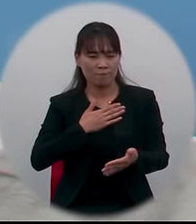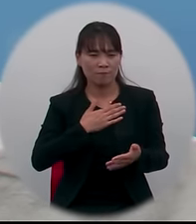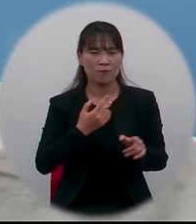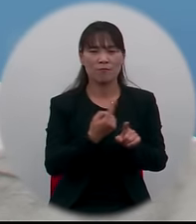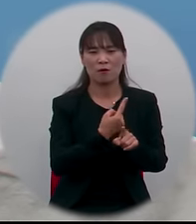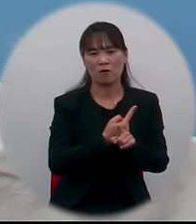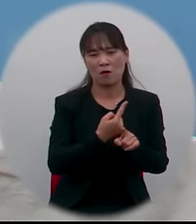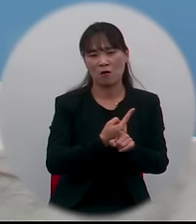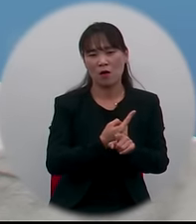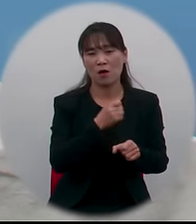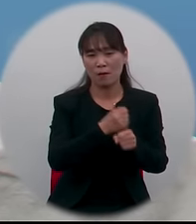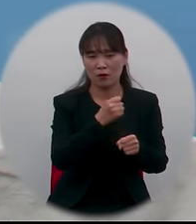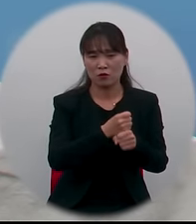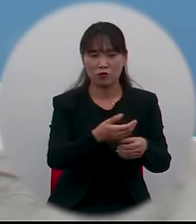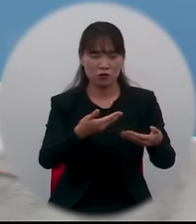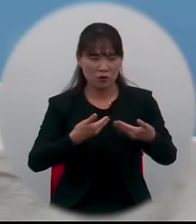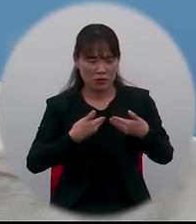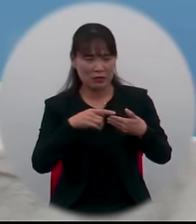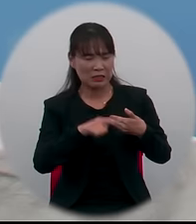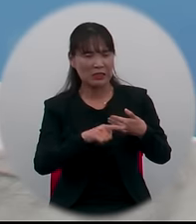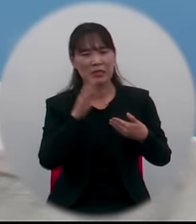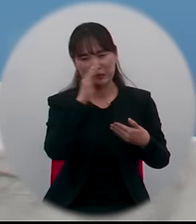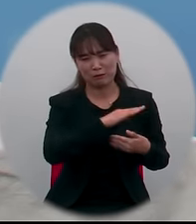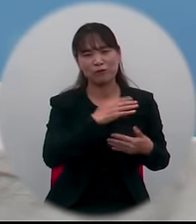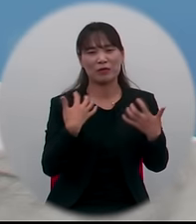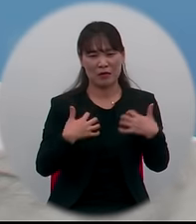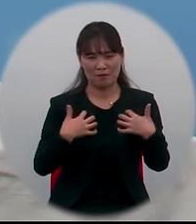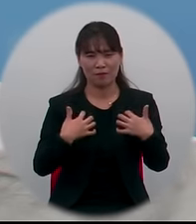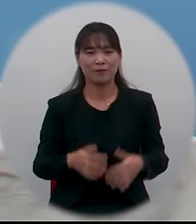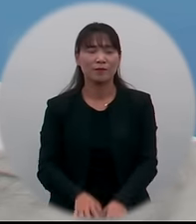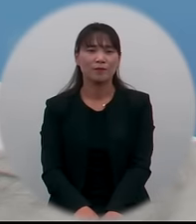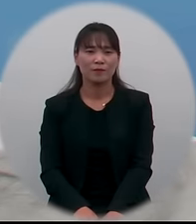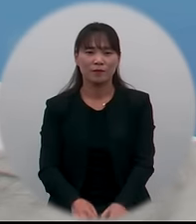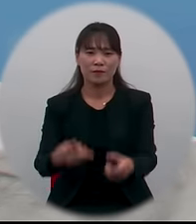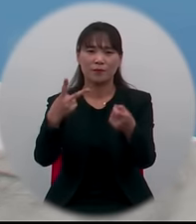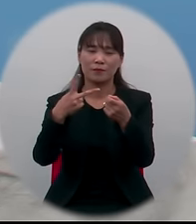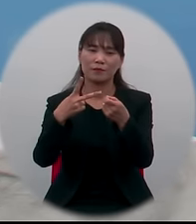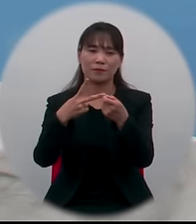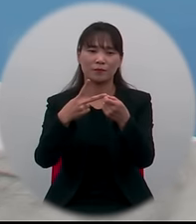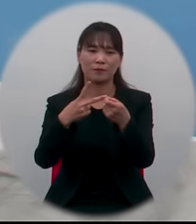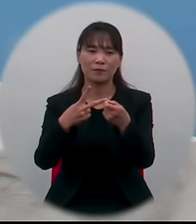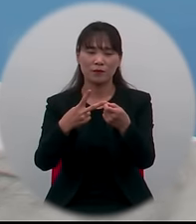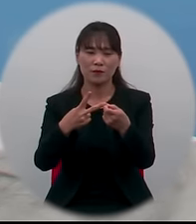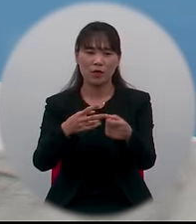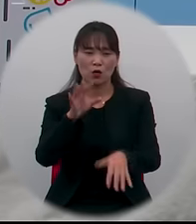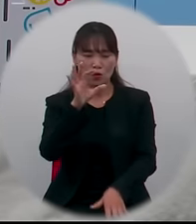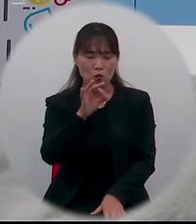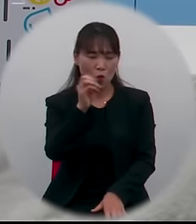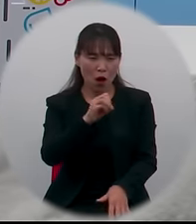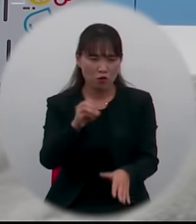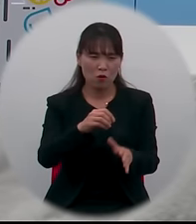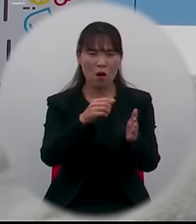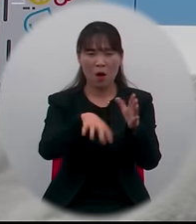치는 게임 이라 할 수 있어요 그리고 두 번째 유료 확률형 아이템을 가지고 확률을 조작을 합니다